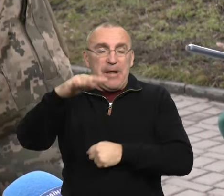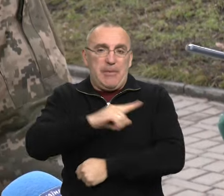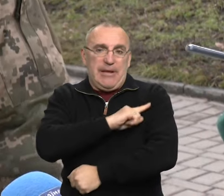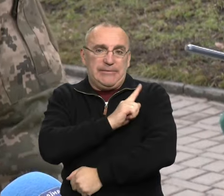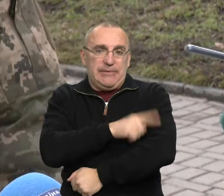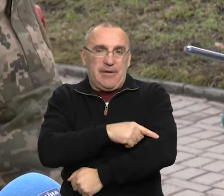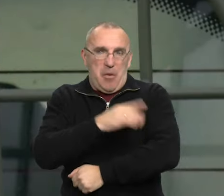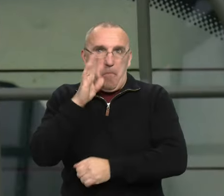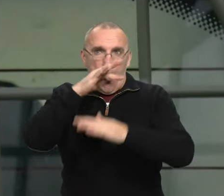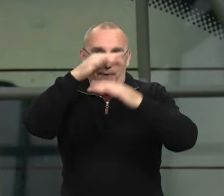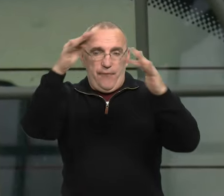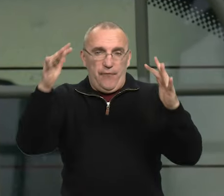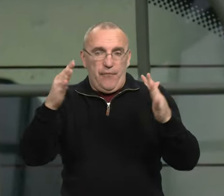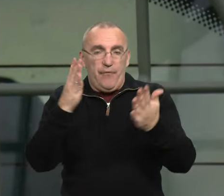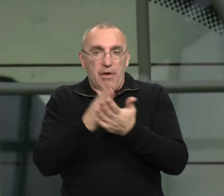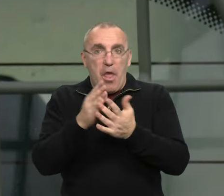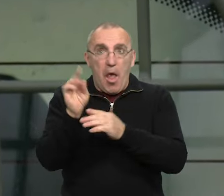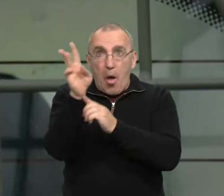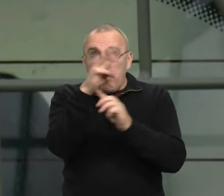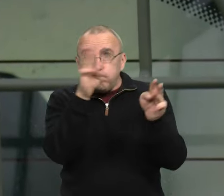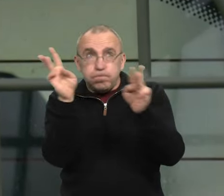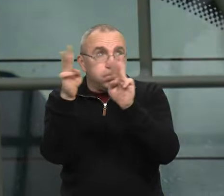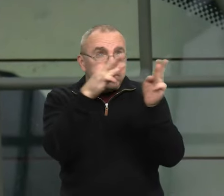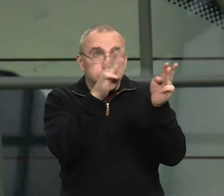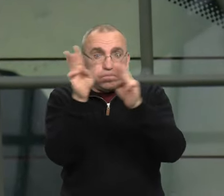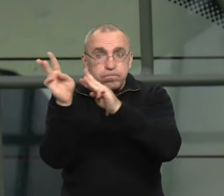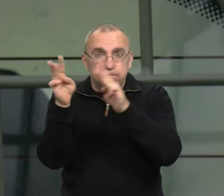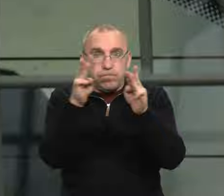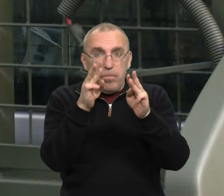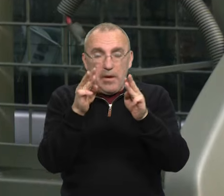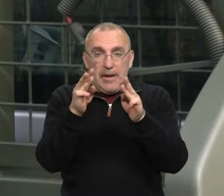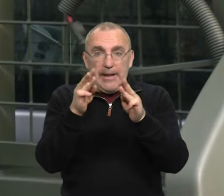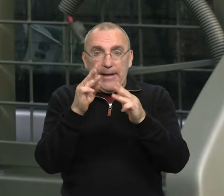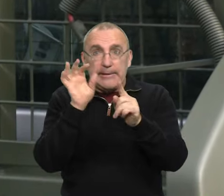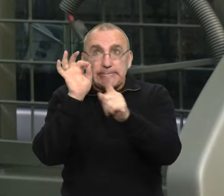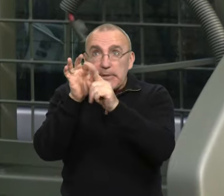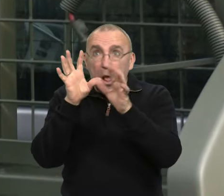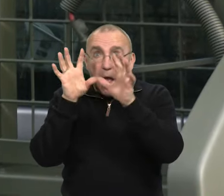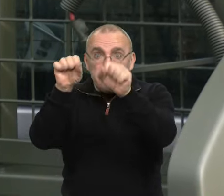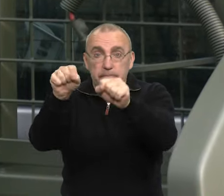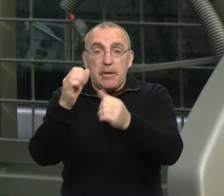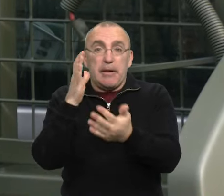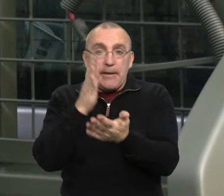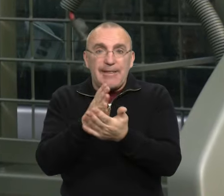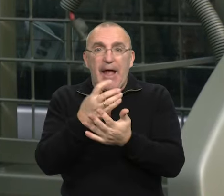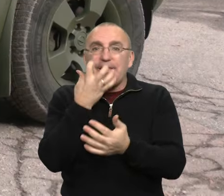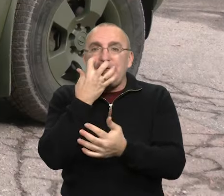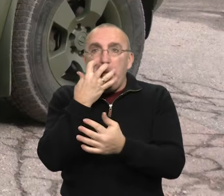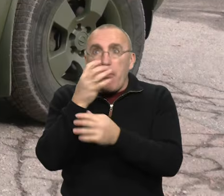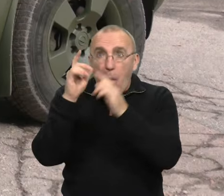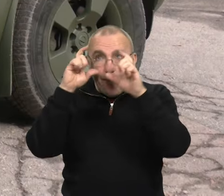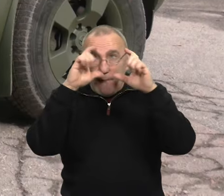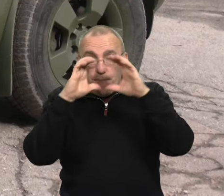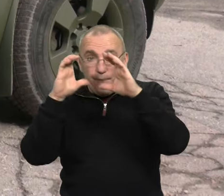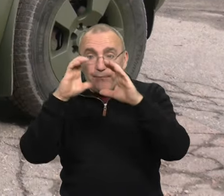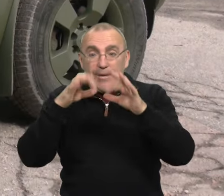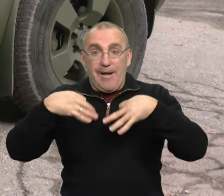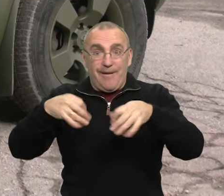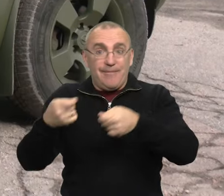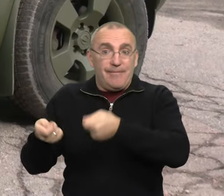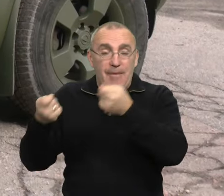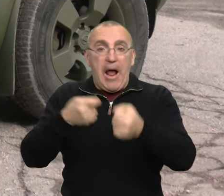от повітряних є прожектора для підсвічування цілей є цілі вказівники є тепловізори пікап прибув з